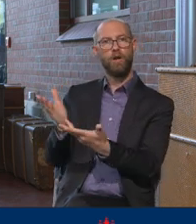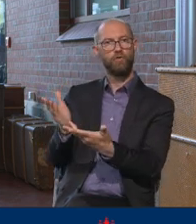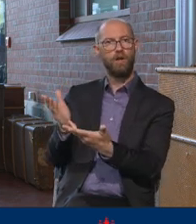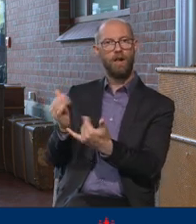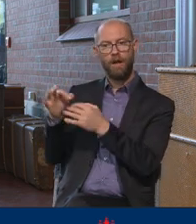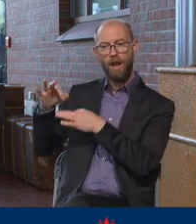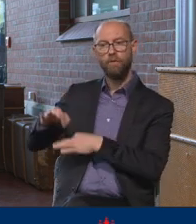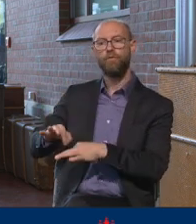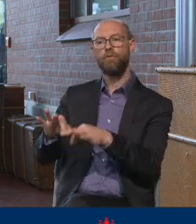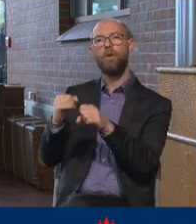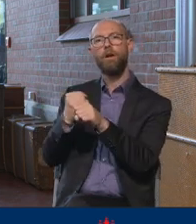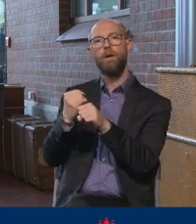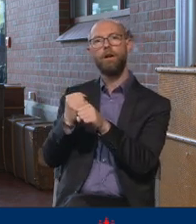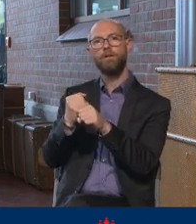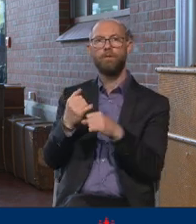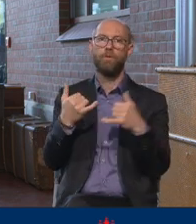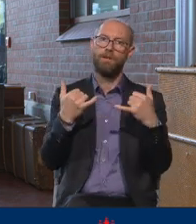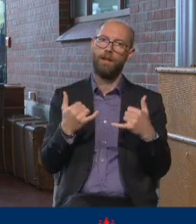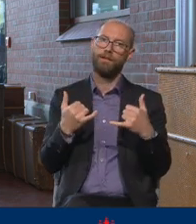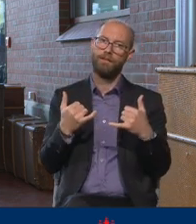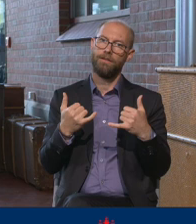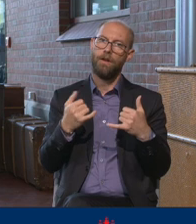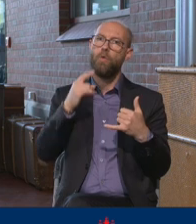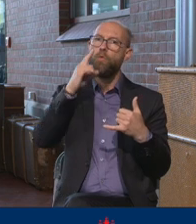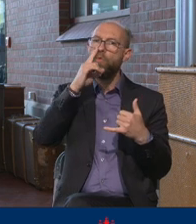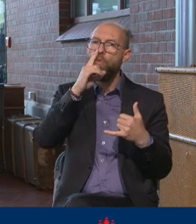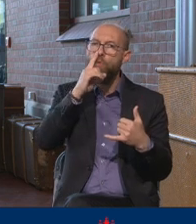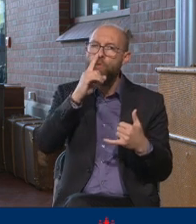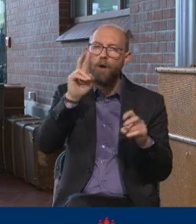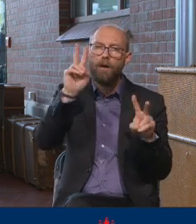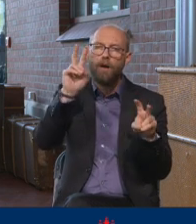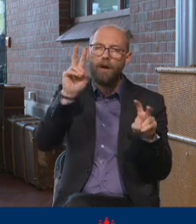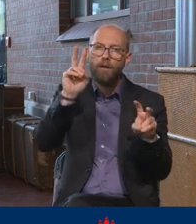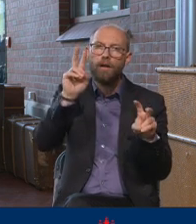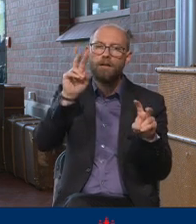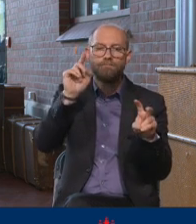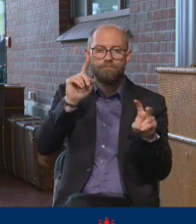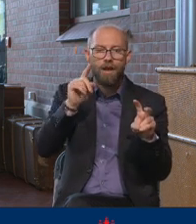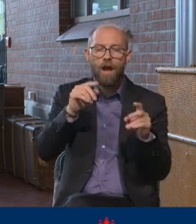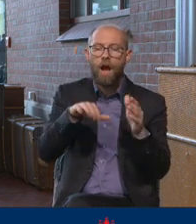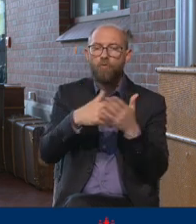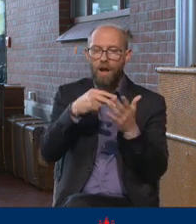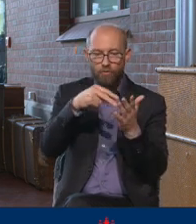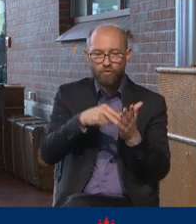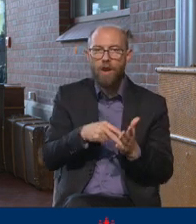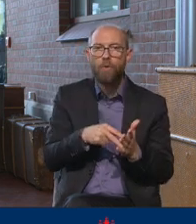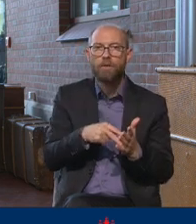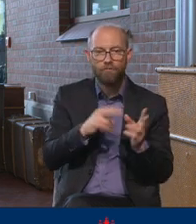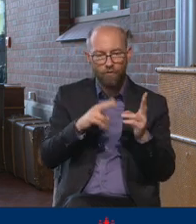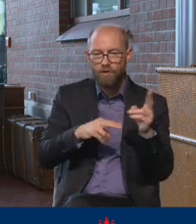tatsächlich nur in anführungsstrichen einen ausschnitt aus den aufgabenstellungen und